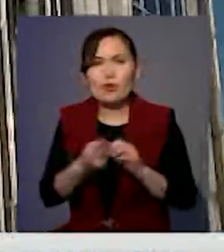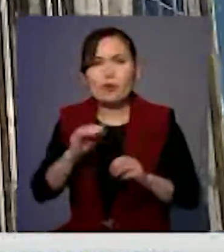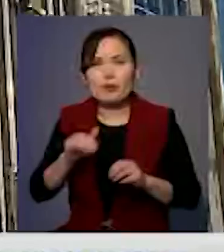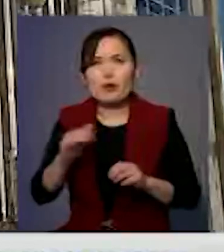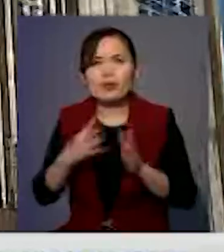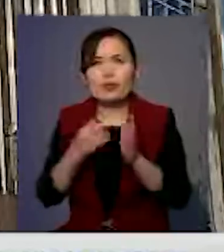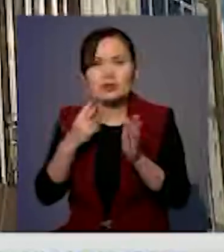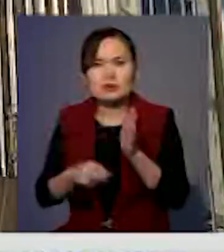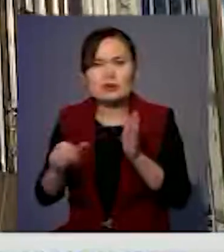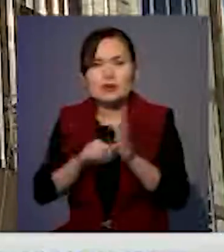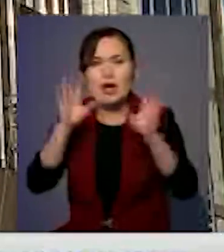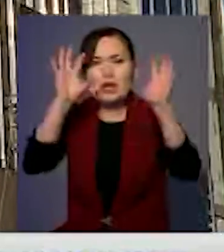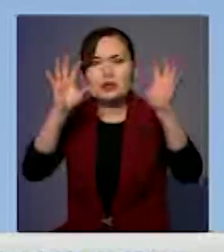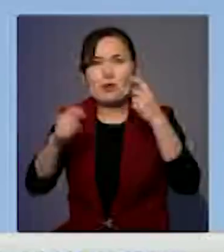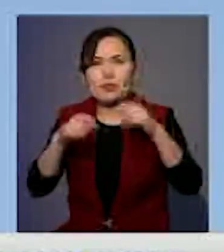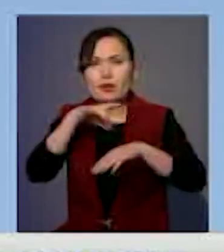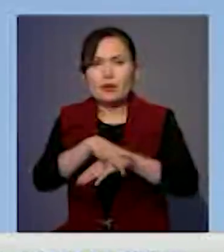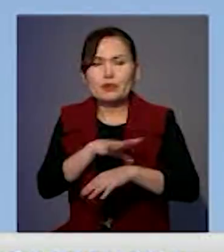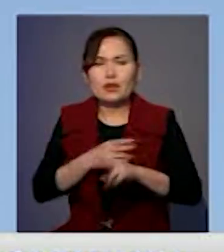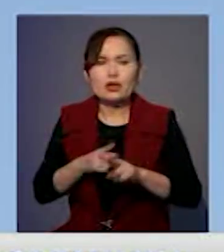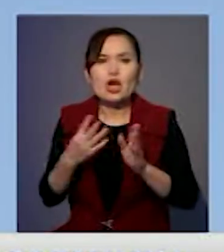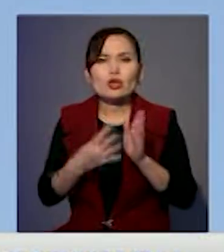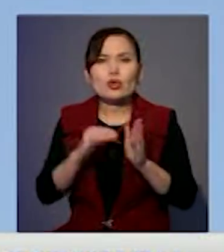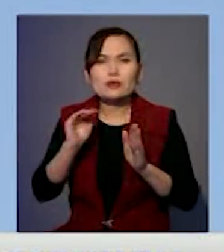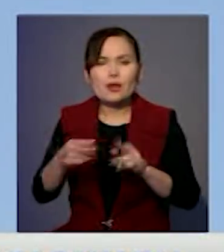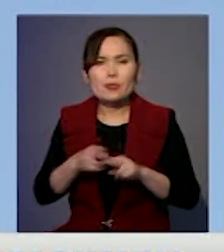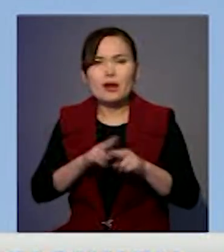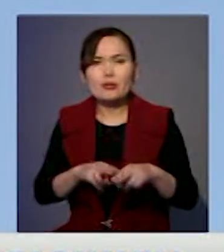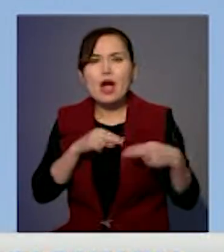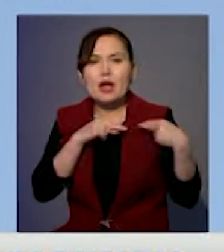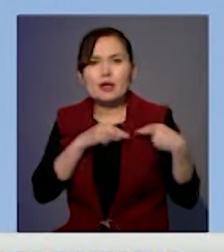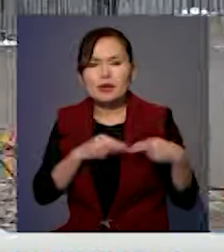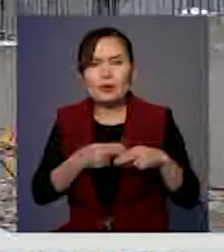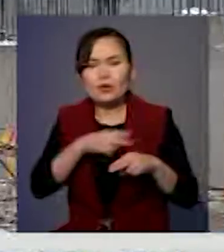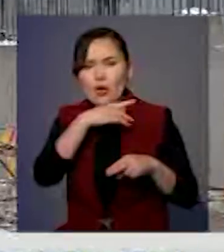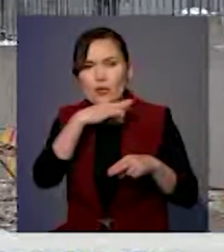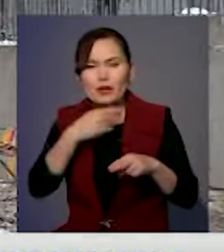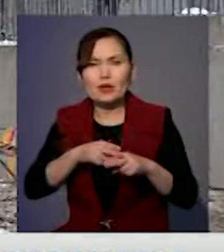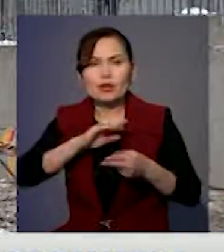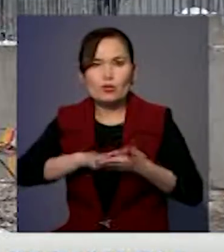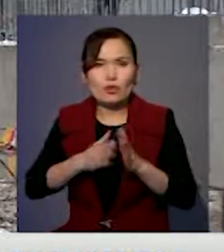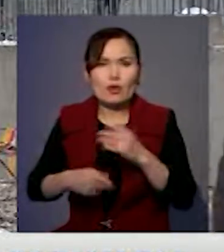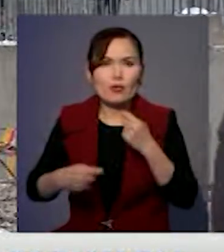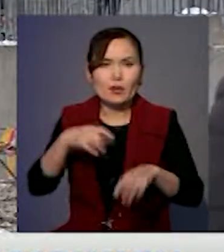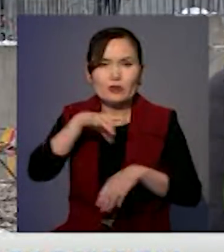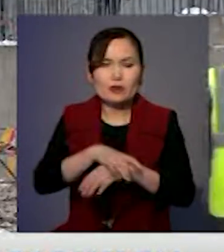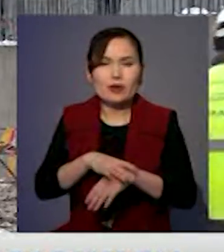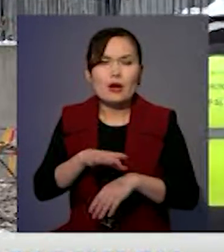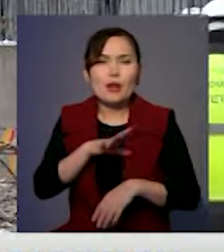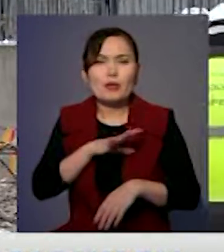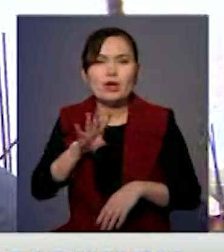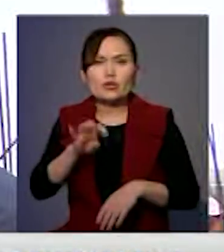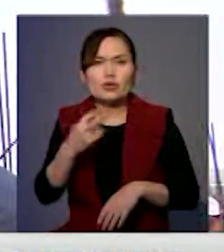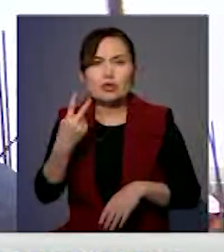11976 заң бұзушылықты анықтады. Олардың 9000-ға жуығы еңбек қатынастарымен байланысты болған. Жұмыс берушілерге 402